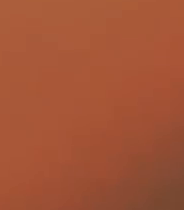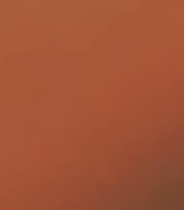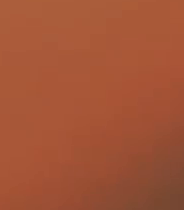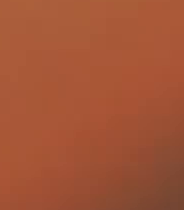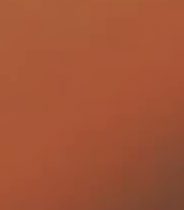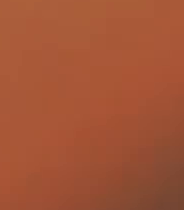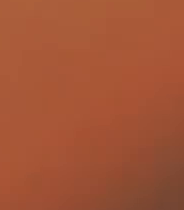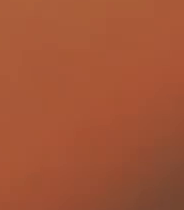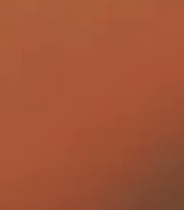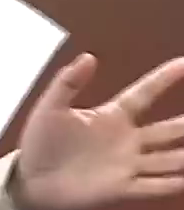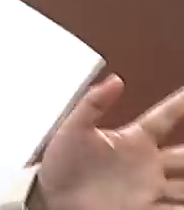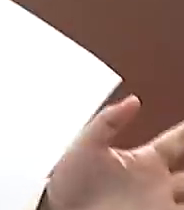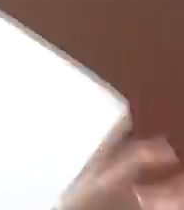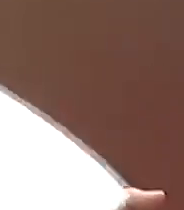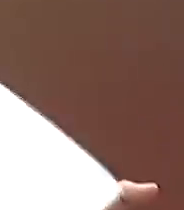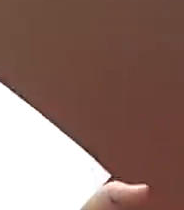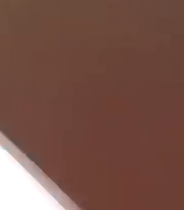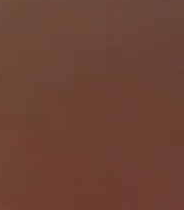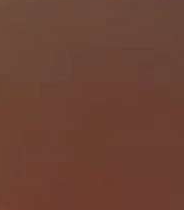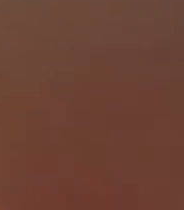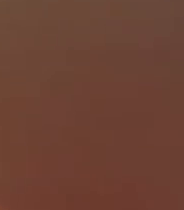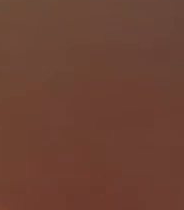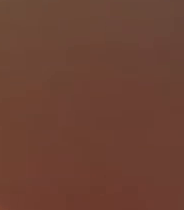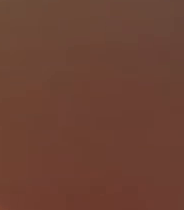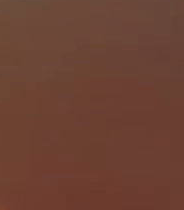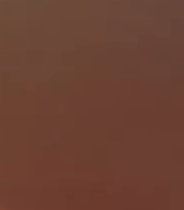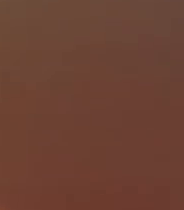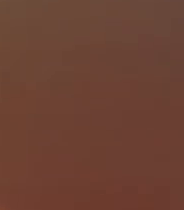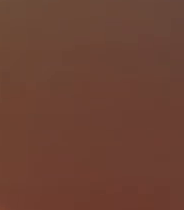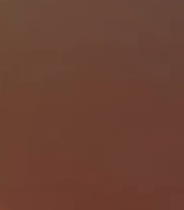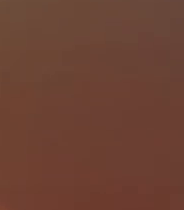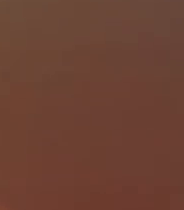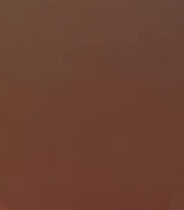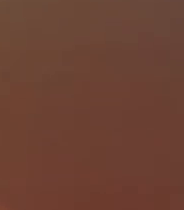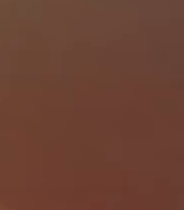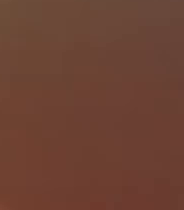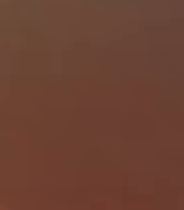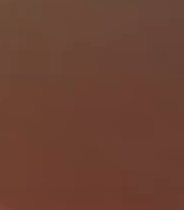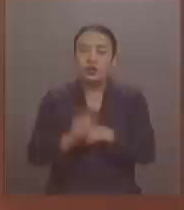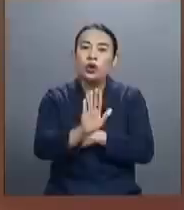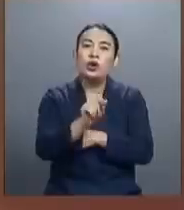ฐมนตรีด้วยนะคะ ค่ะความไม่ชัดเจนของอีกซีกหนึ่งกำลังเห็นความชัดเจนว่าอีกซีก